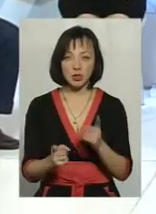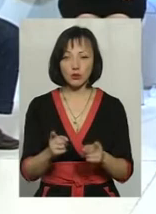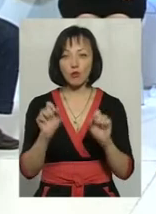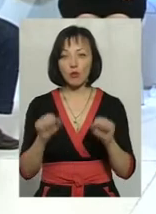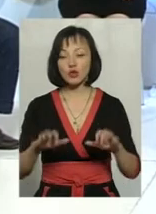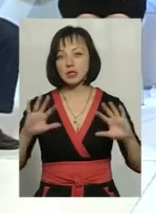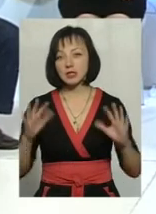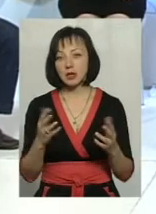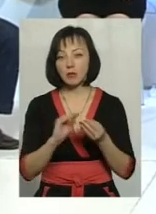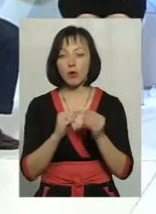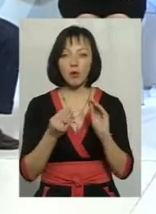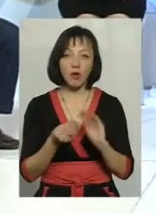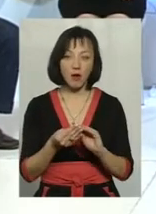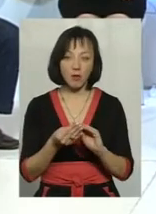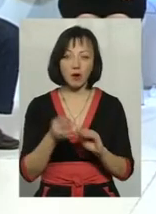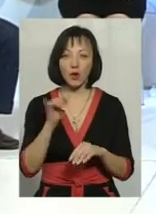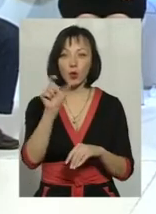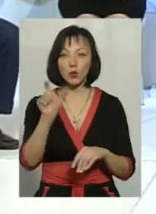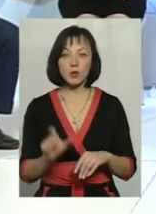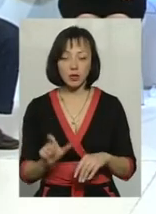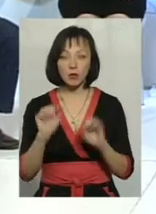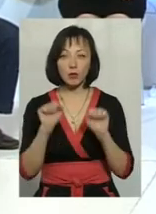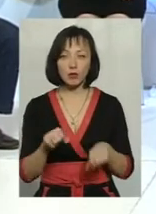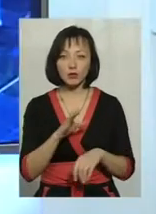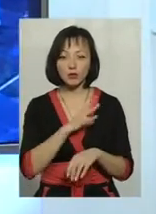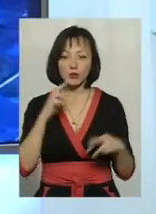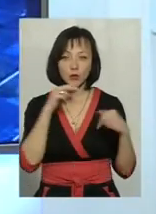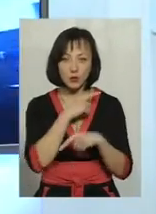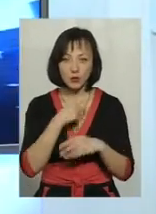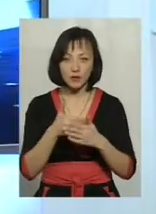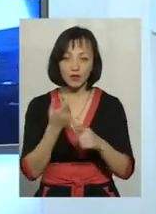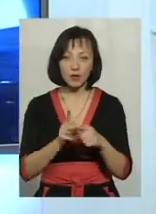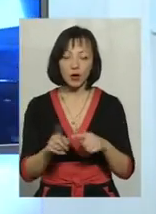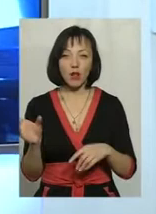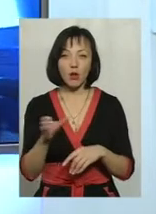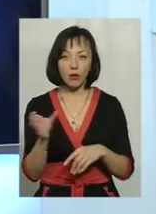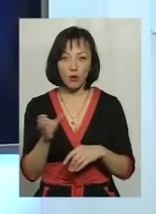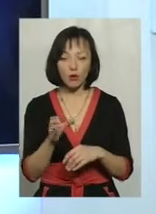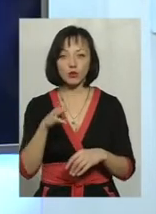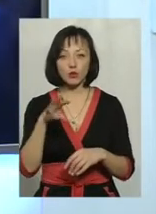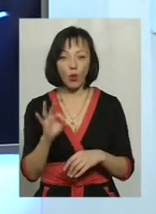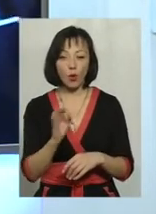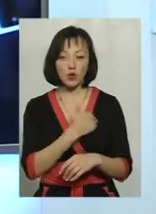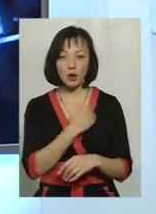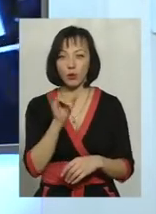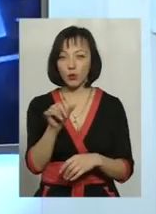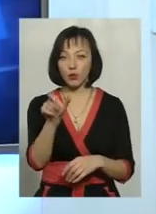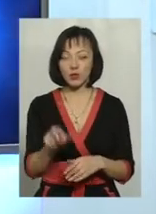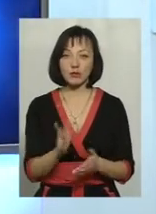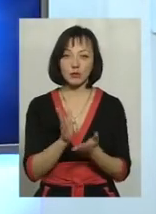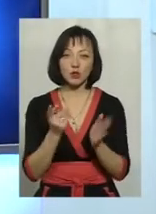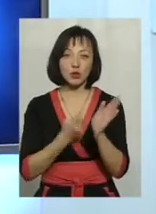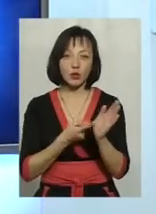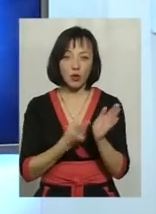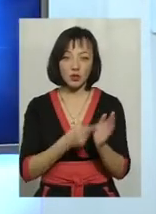може статися якась проблема, і людина може бути якесь отруєння від даного алкоголю, то хоча б в людини буде доказ,